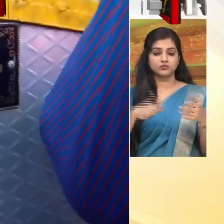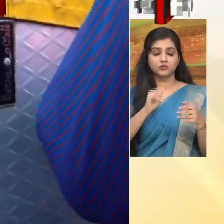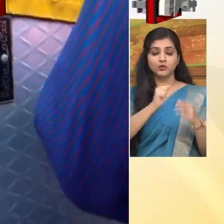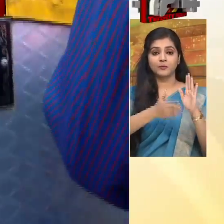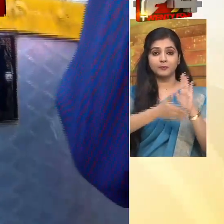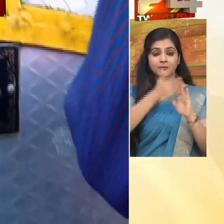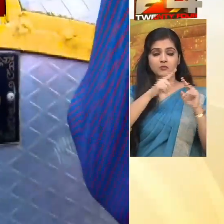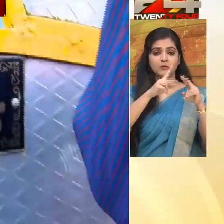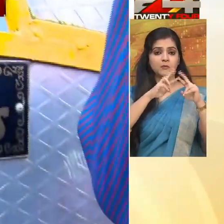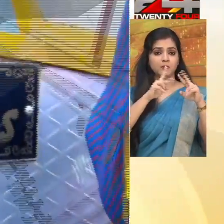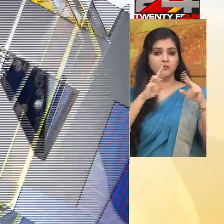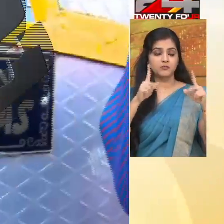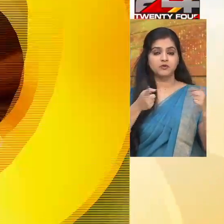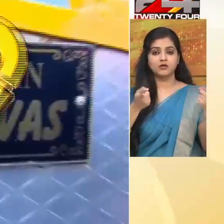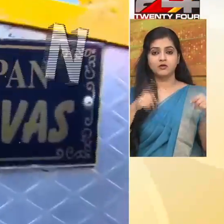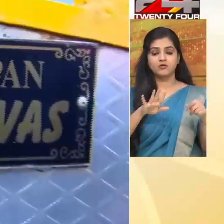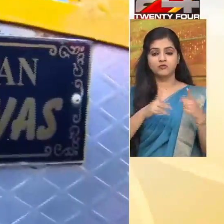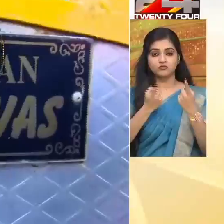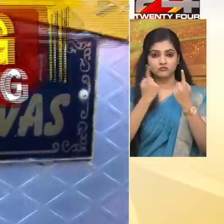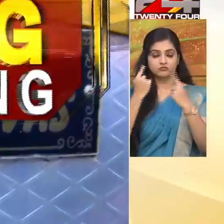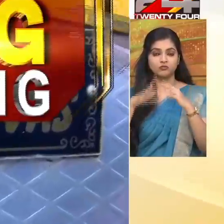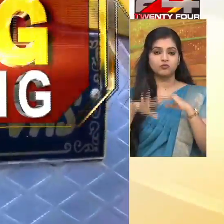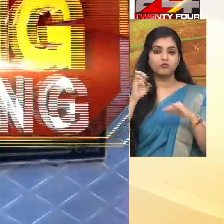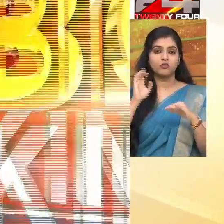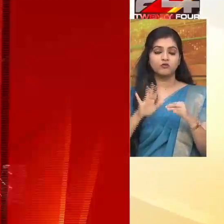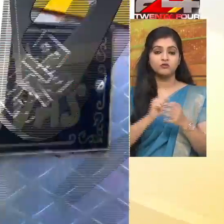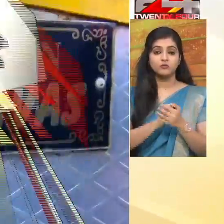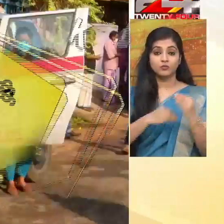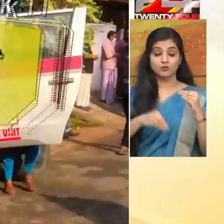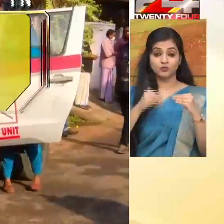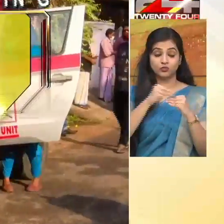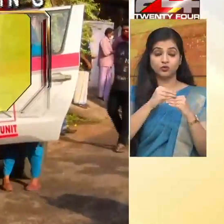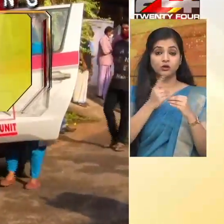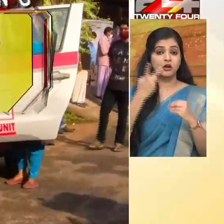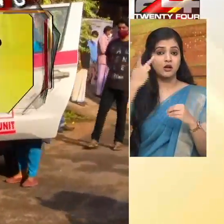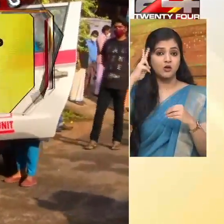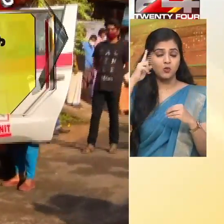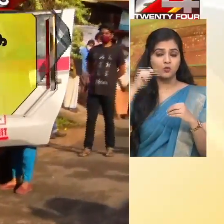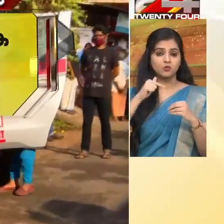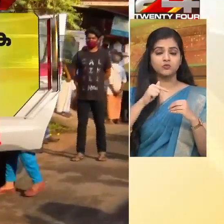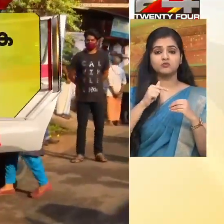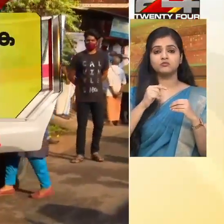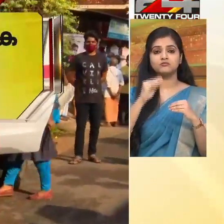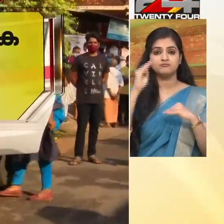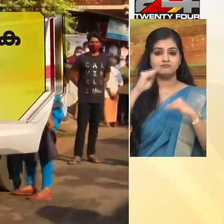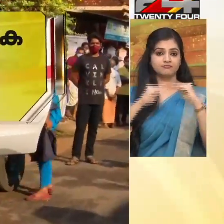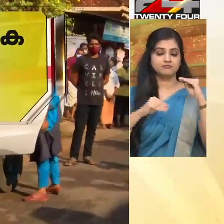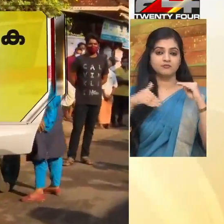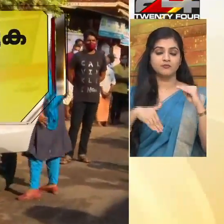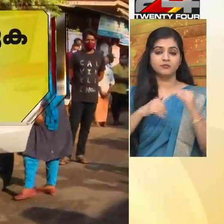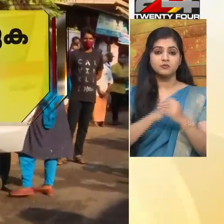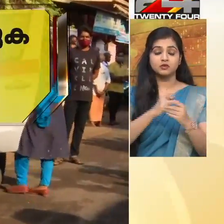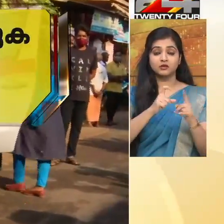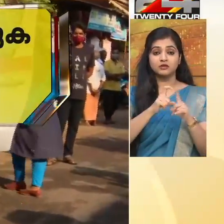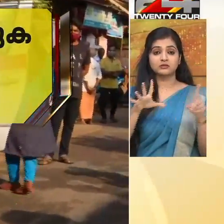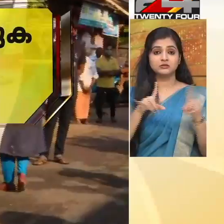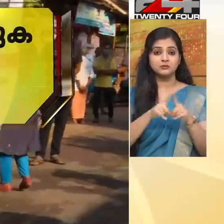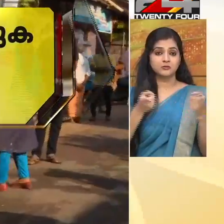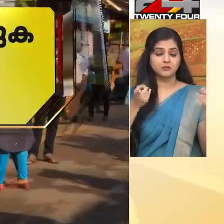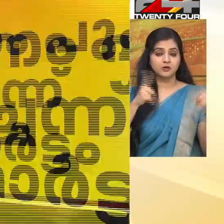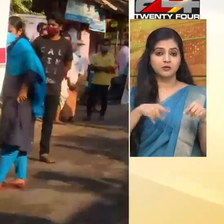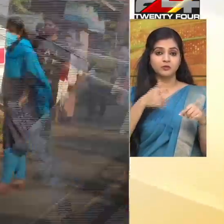ഭിത്തിയും പിന്തുകീറിയെന്നും അവരുടെ പരിശോധനയിൽ കണ്ടെത്തിയിട്ടുണ്ട്. ഏതായാലും ഇക്കാര്യത്തിലെ സംശയങ്ങൾ അകലുകയാണ്. അതേസമയം തന്നെ ഈ ദാരുണമായ സംഭവം